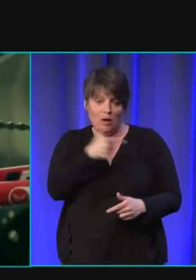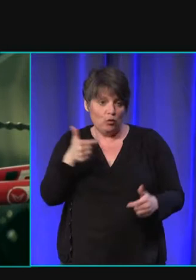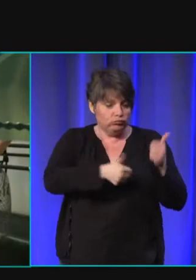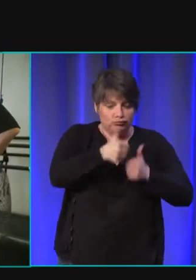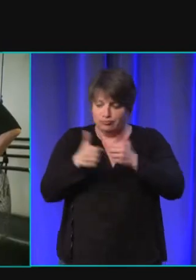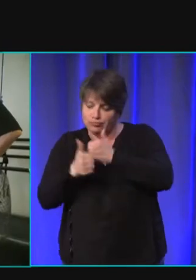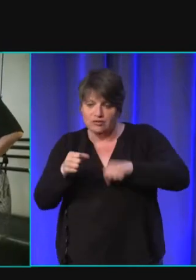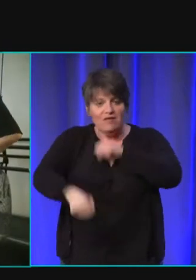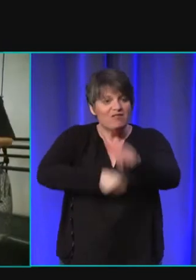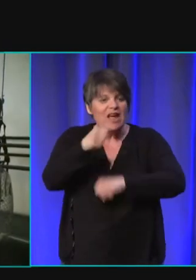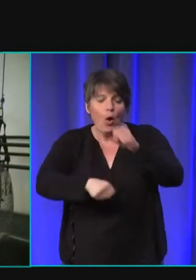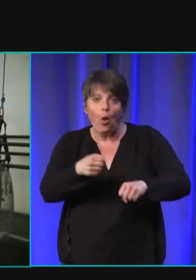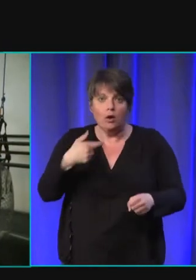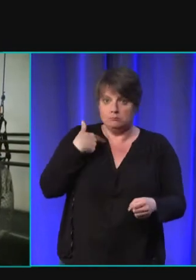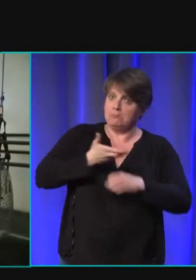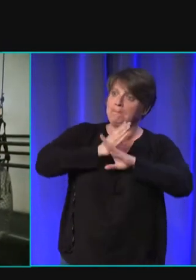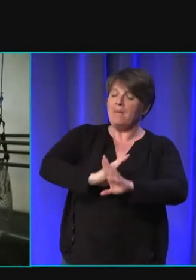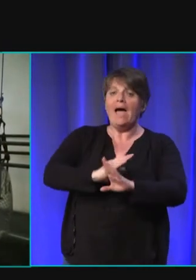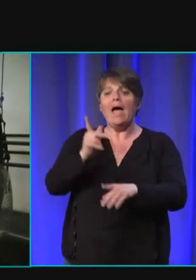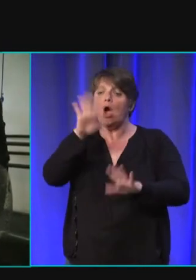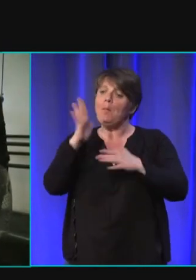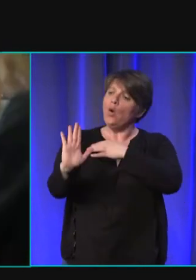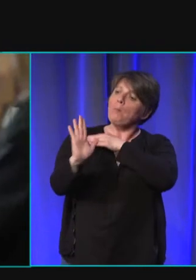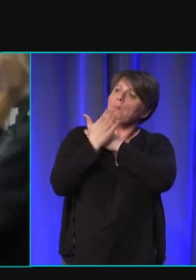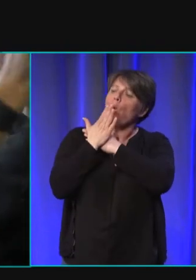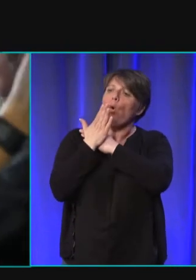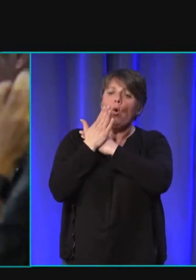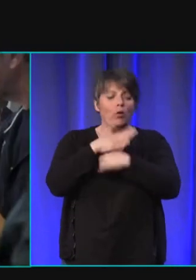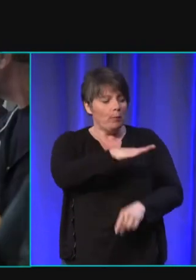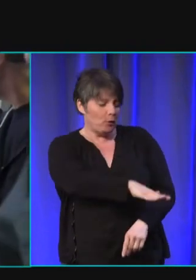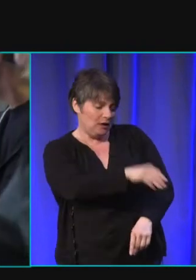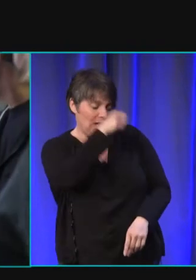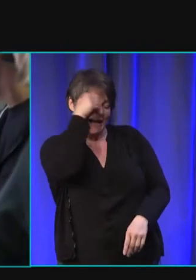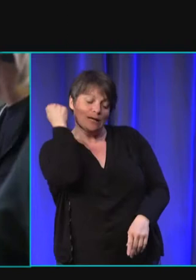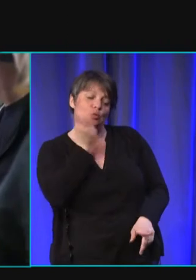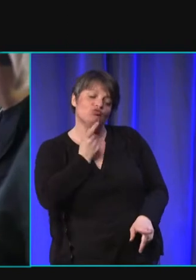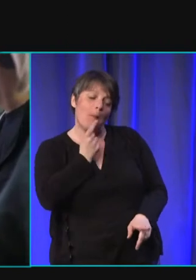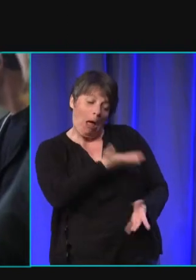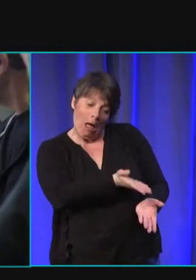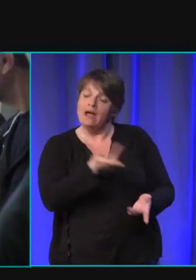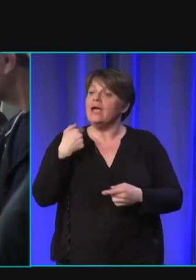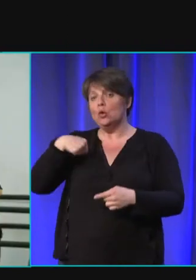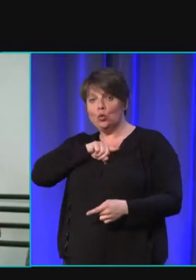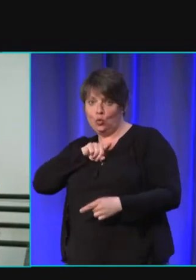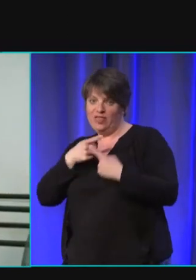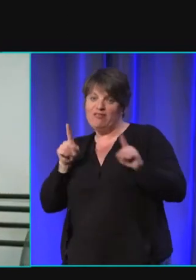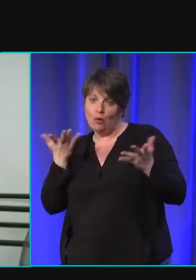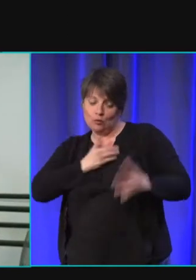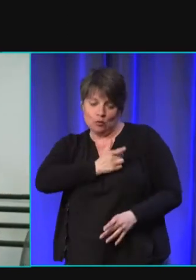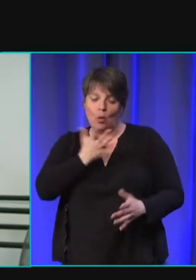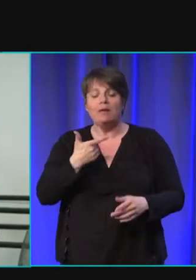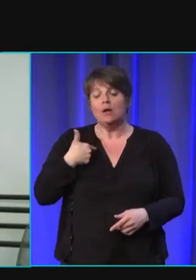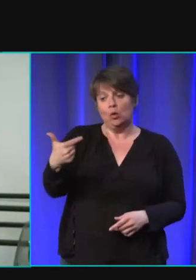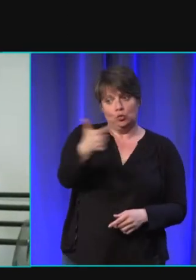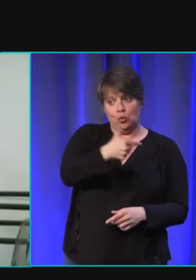On est prêt. Qu'est-ce que vous allez nous faire faire pour nous prouver la différence entre un petit garçon qui m'est très sympathique et nous? On va proposer donc à Hugo et à